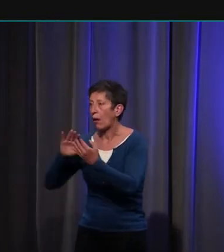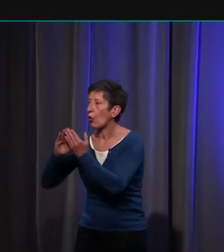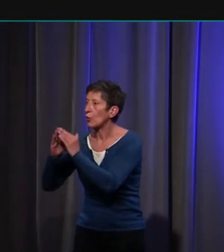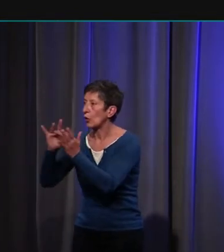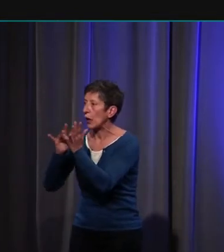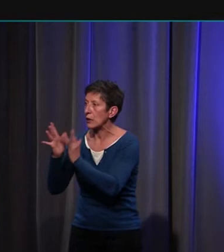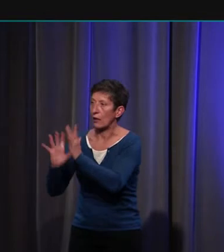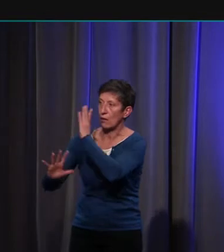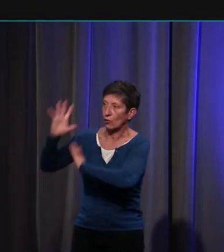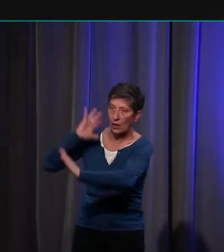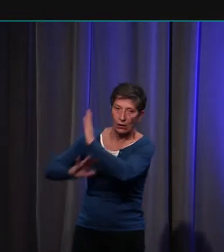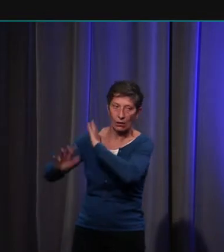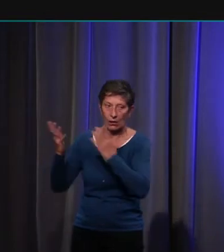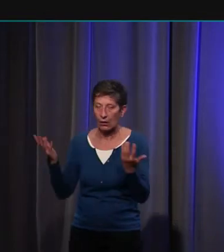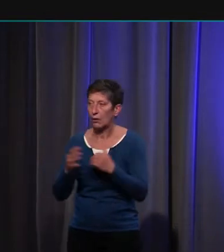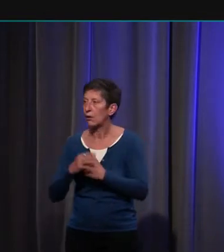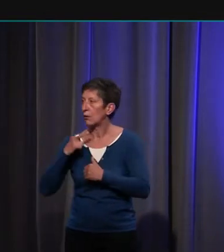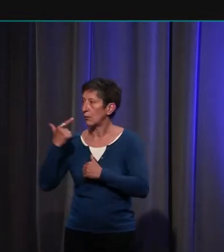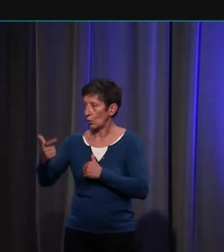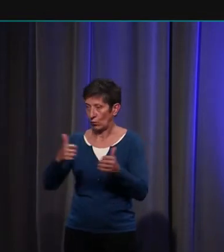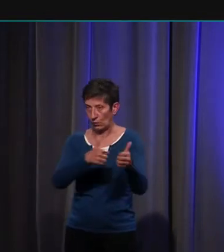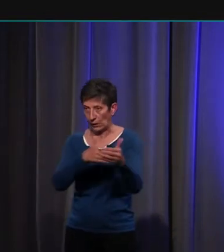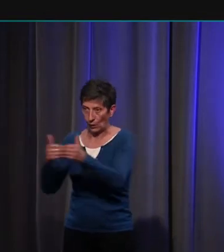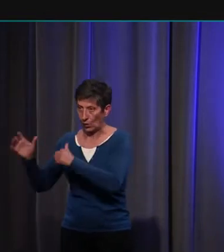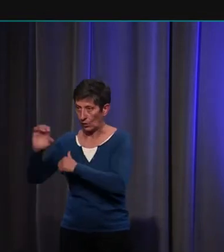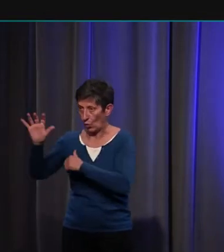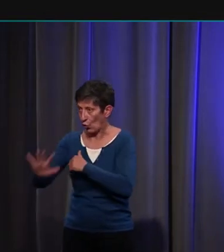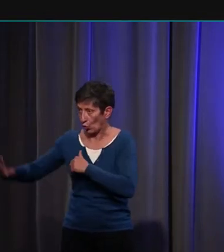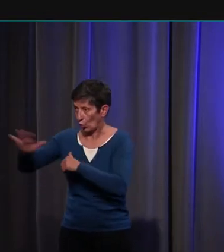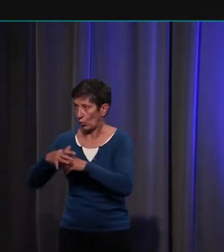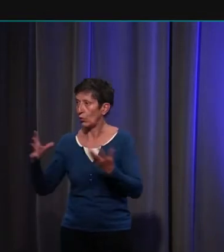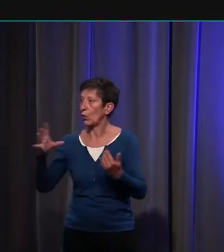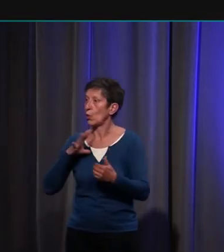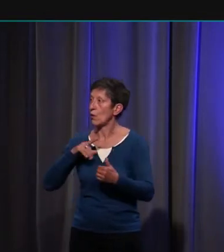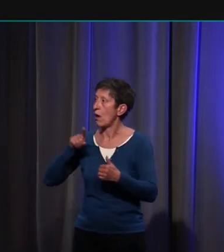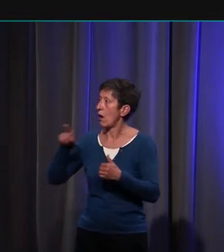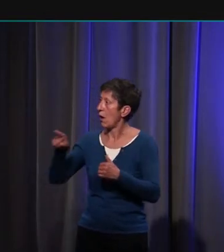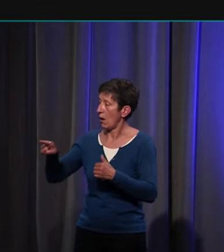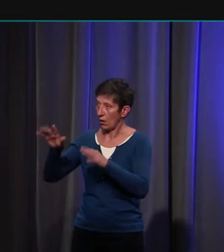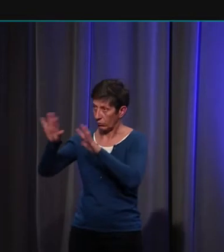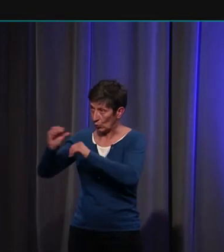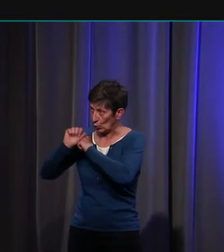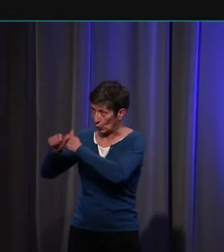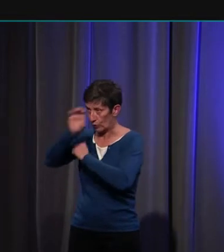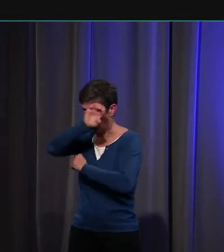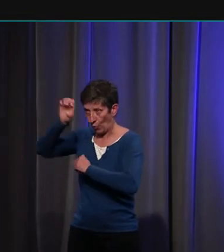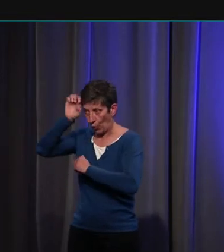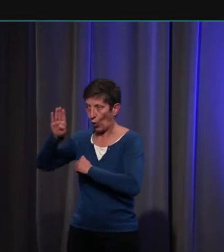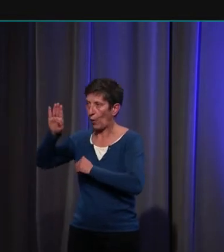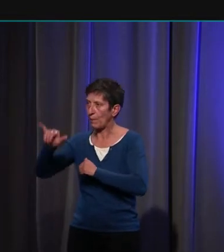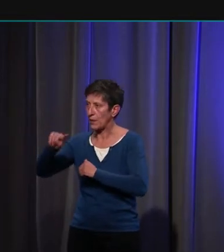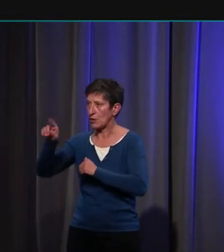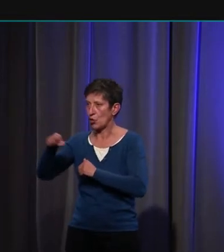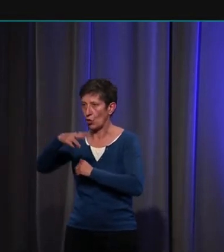ancienne vous avez deux catégories déjà d'orientaux ceux qui sont restés fidèles à l'empereur de byzance y compris après des